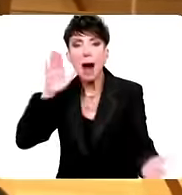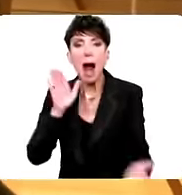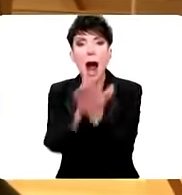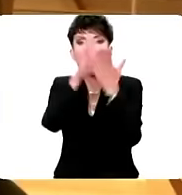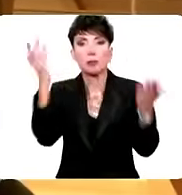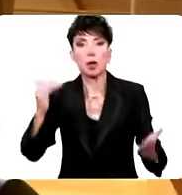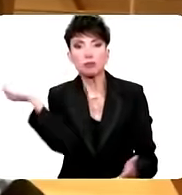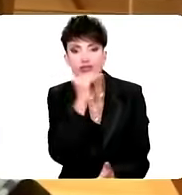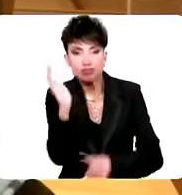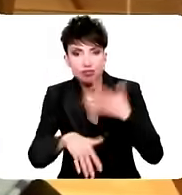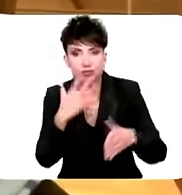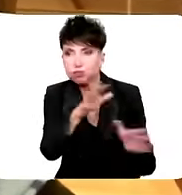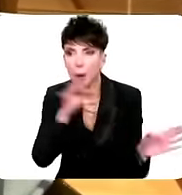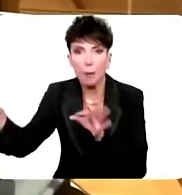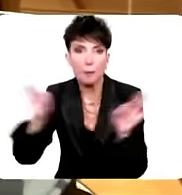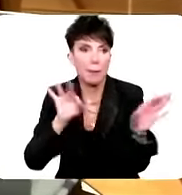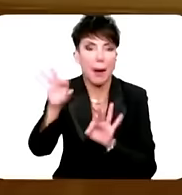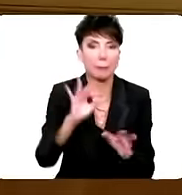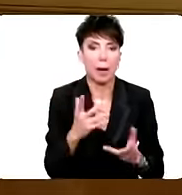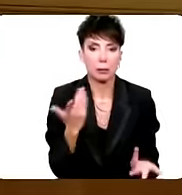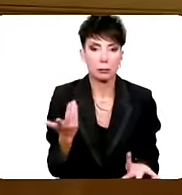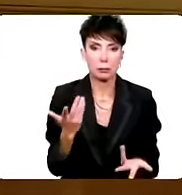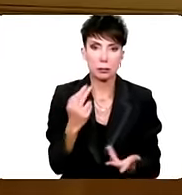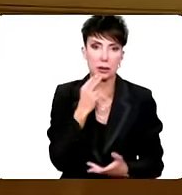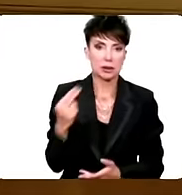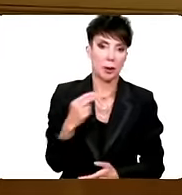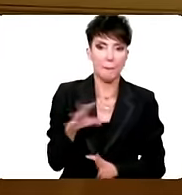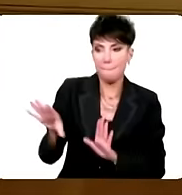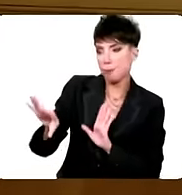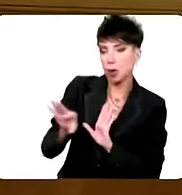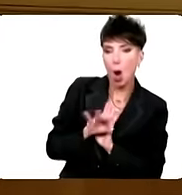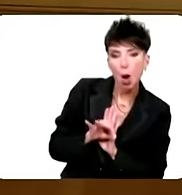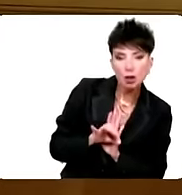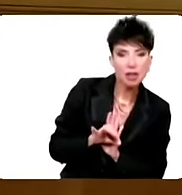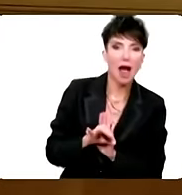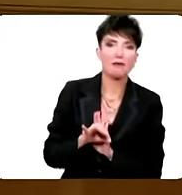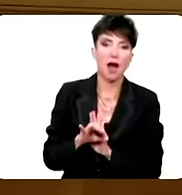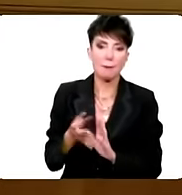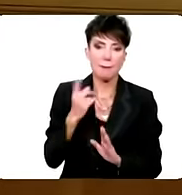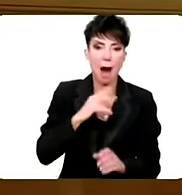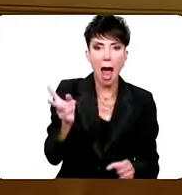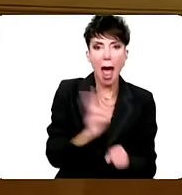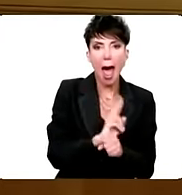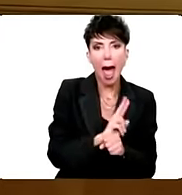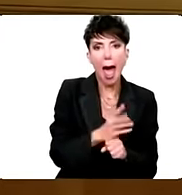αν πάνε, είναι άλλο να λέμε προσλάβαμε, και άλλο να λέμε στα χαρτιά, και άλλο να λέμε ότι κάτσανε